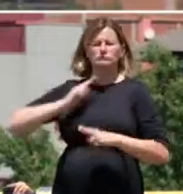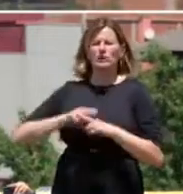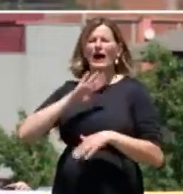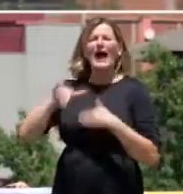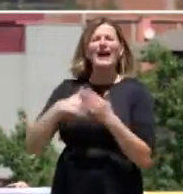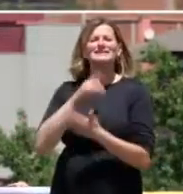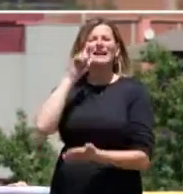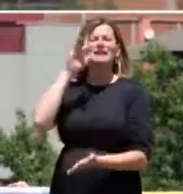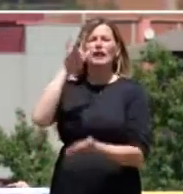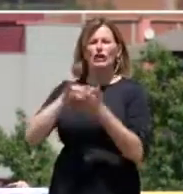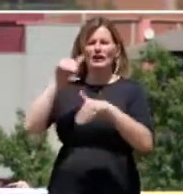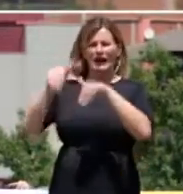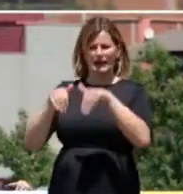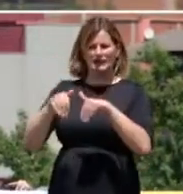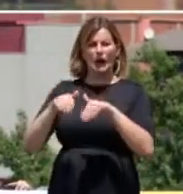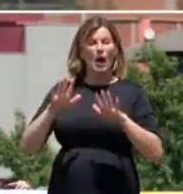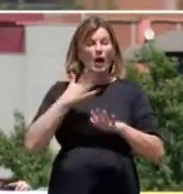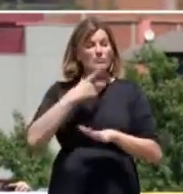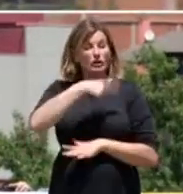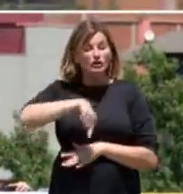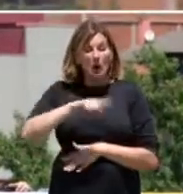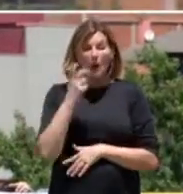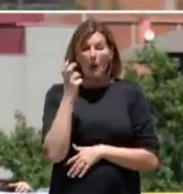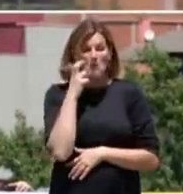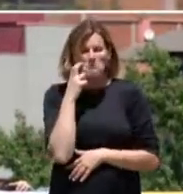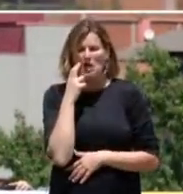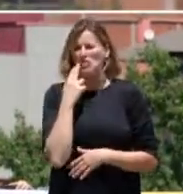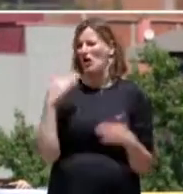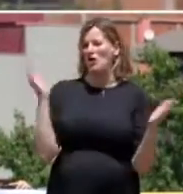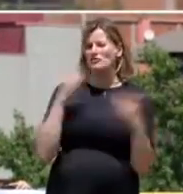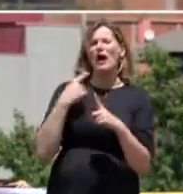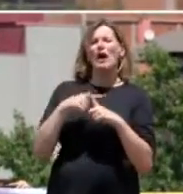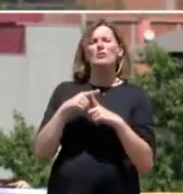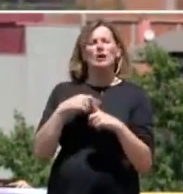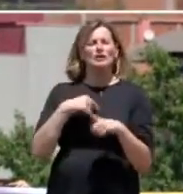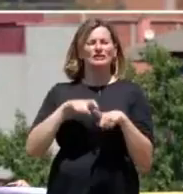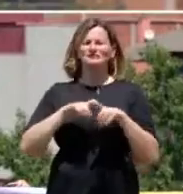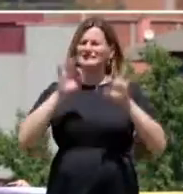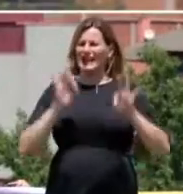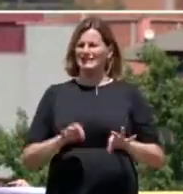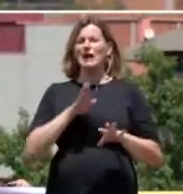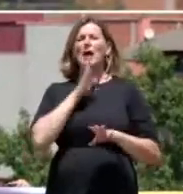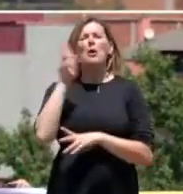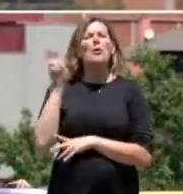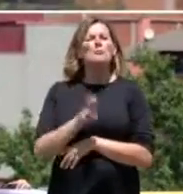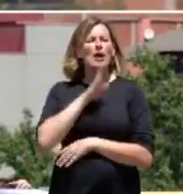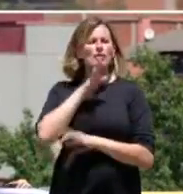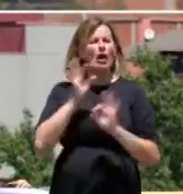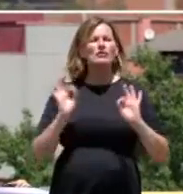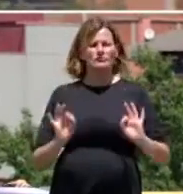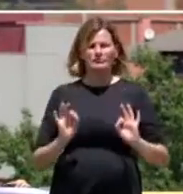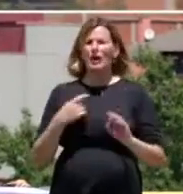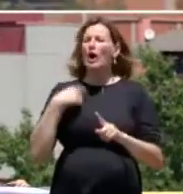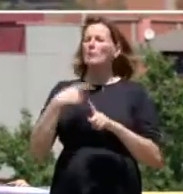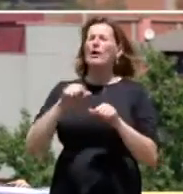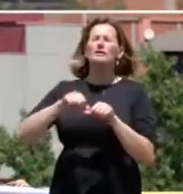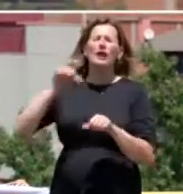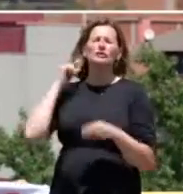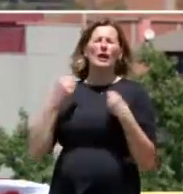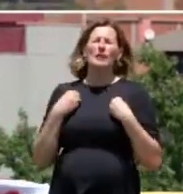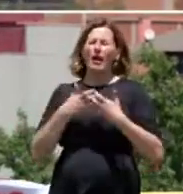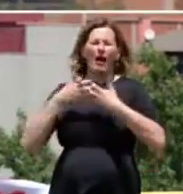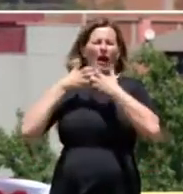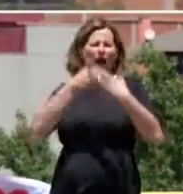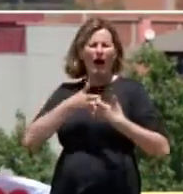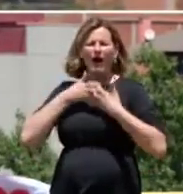dia de les eleccions. Però nosaltres no tenim por, perquè som qui som, perquè venim d'on venim, perquè tota la vida hem